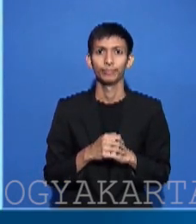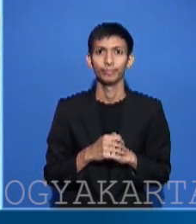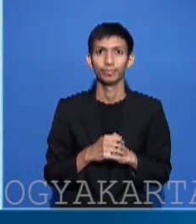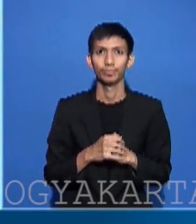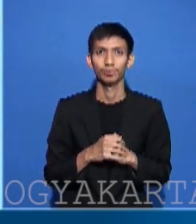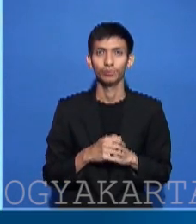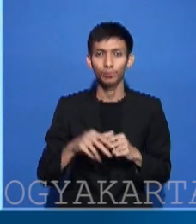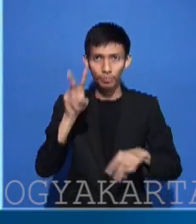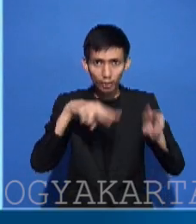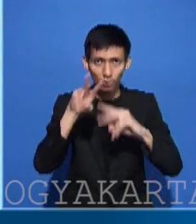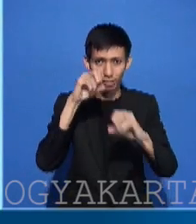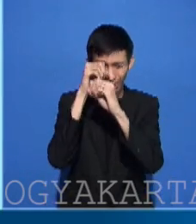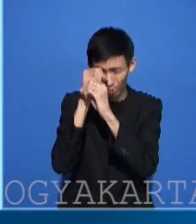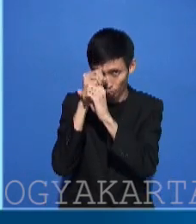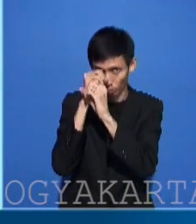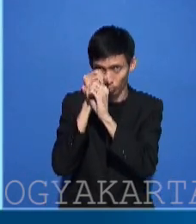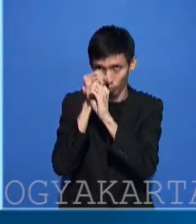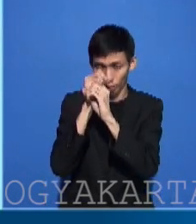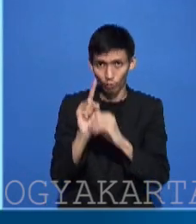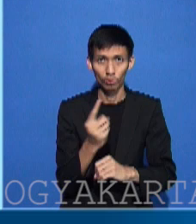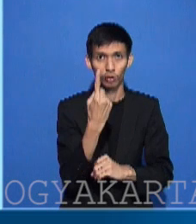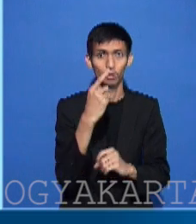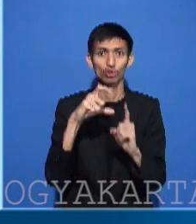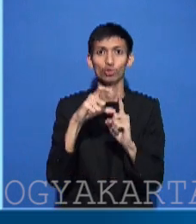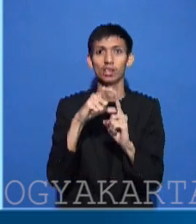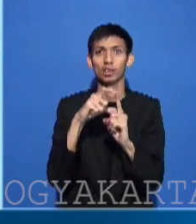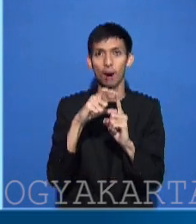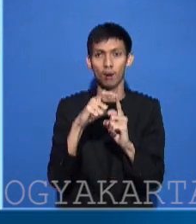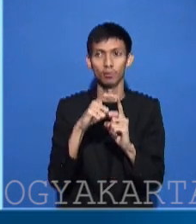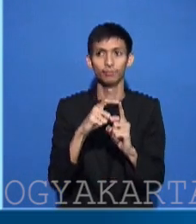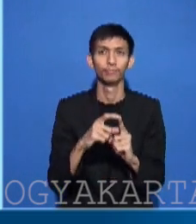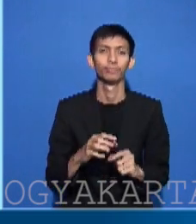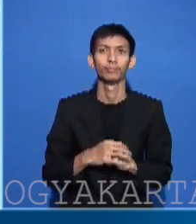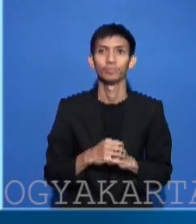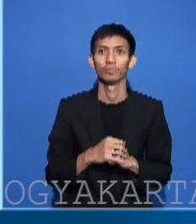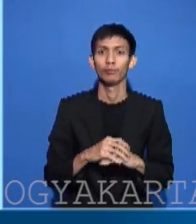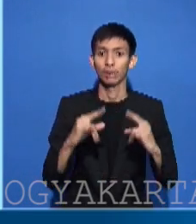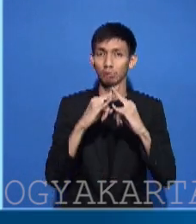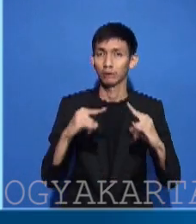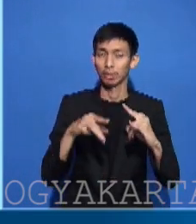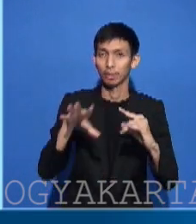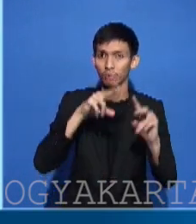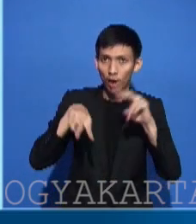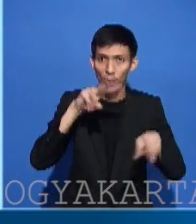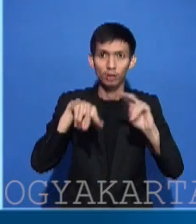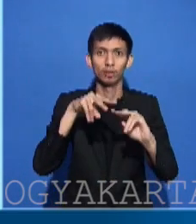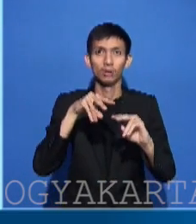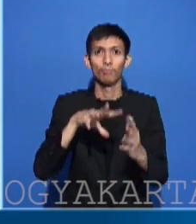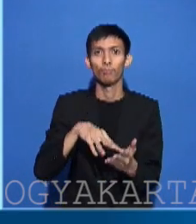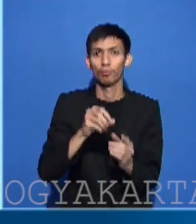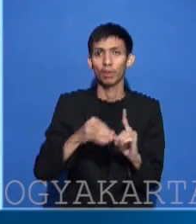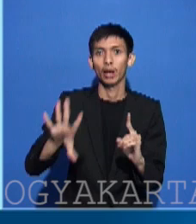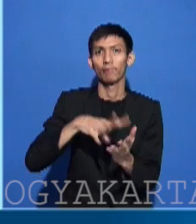Pemantauan hilal awal bulan Dzulhijjah 1444 Hijriah di pos observasi bulan Syekh Belabelu Parangtritis